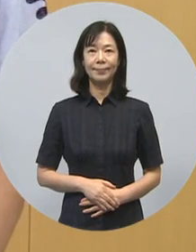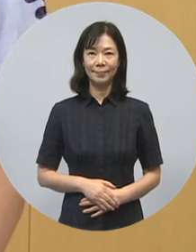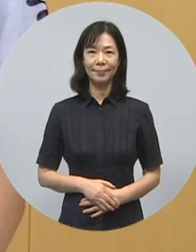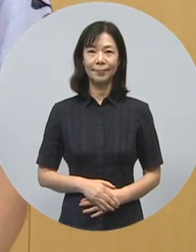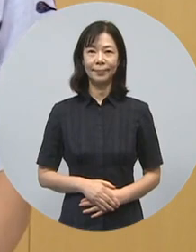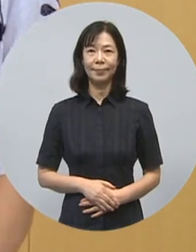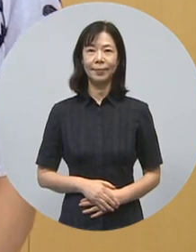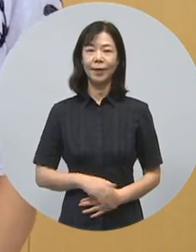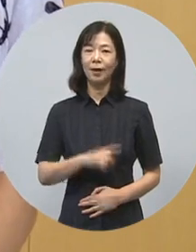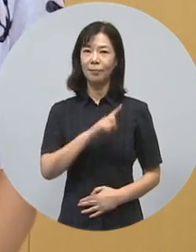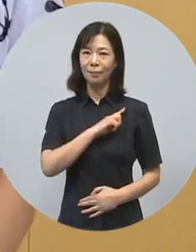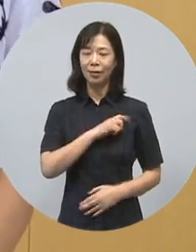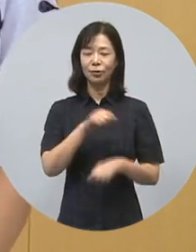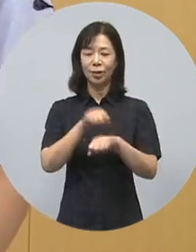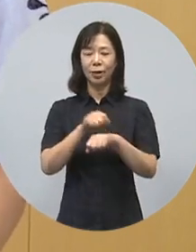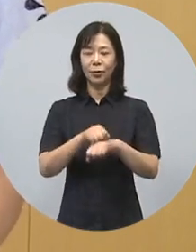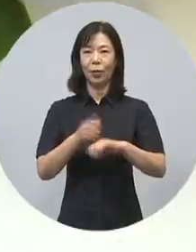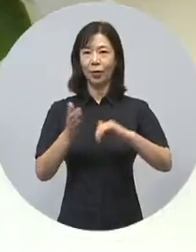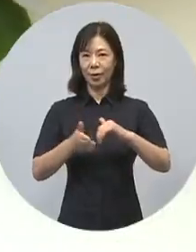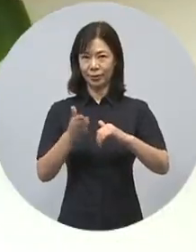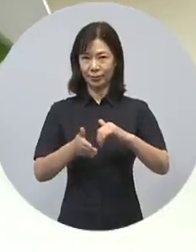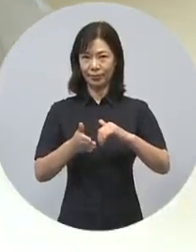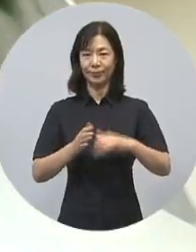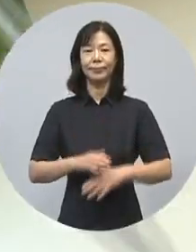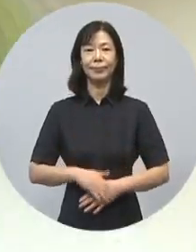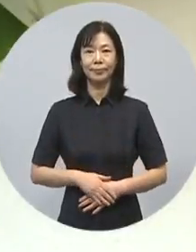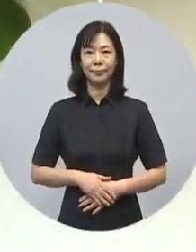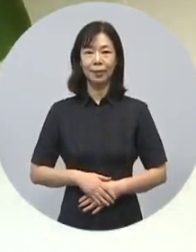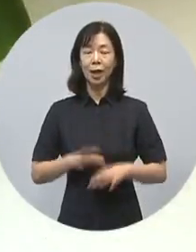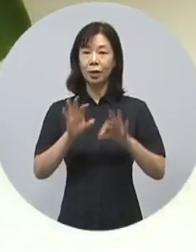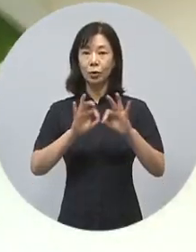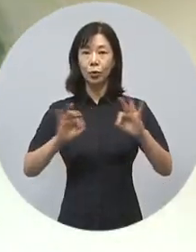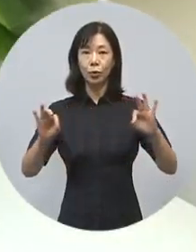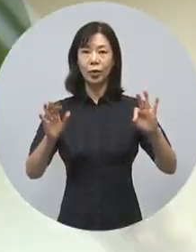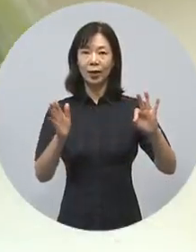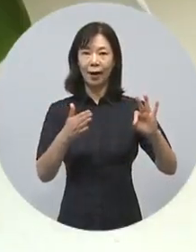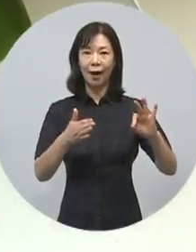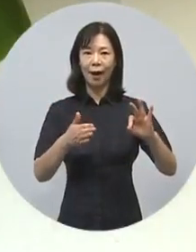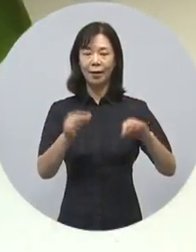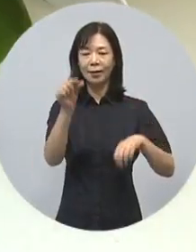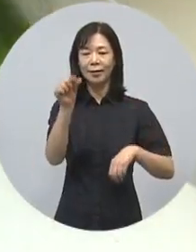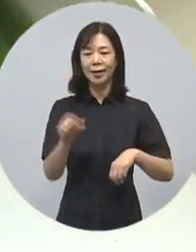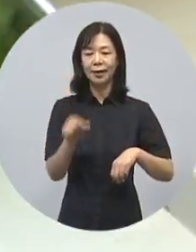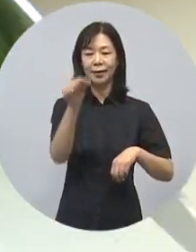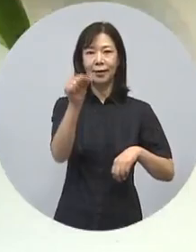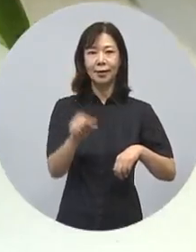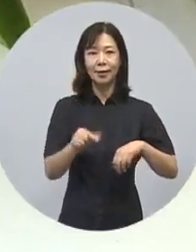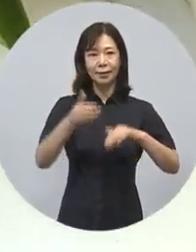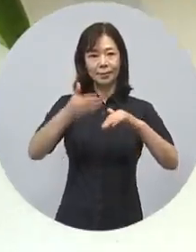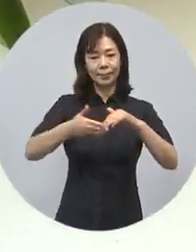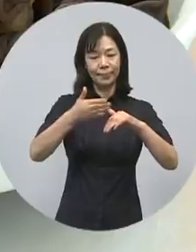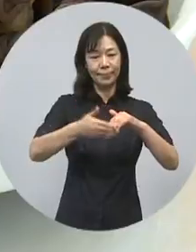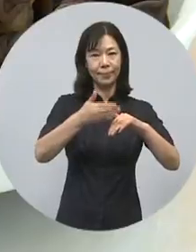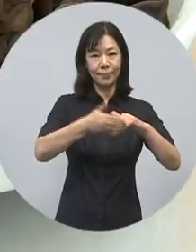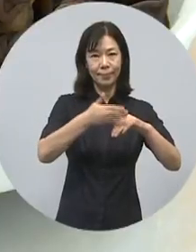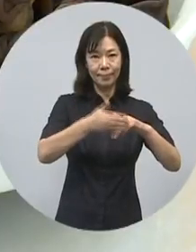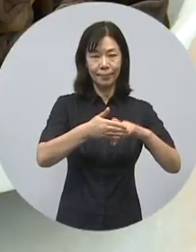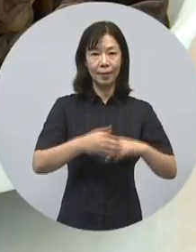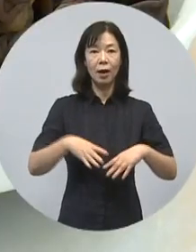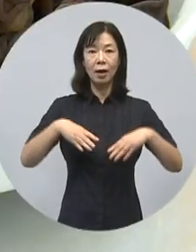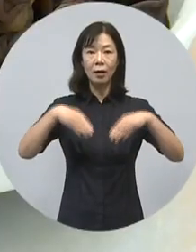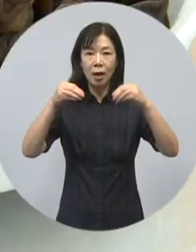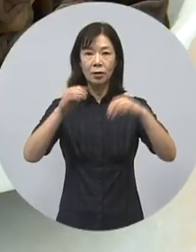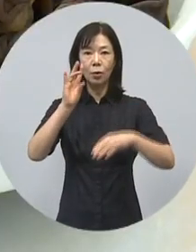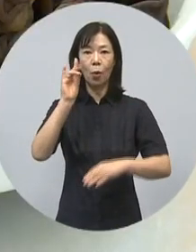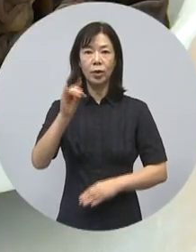それではまず食材を切っていきます。まずきゅうりですね。 はい、きゅうりは千切りにしていきます。 乾燥きくら